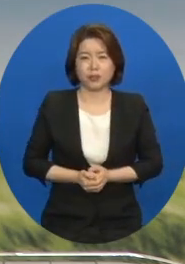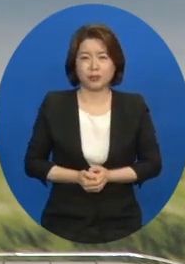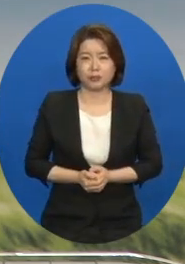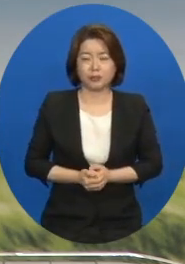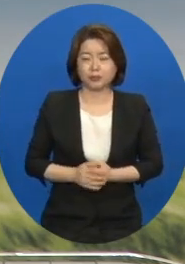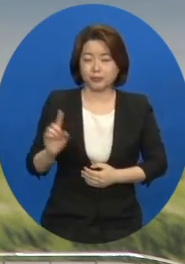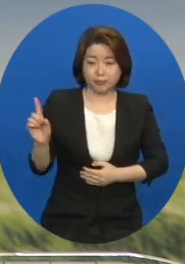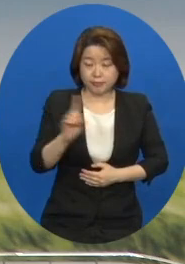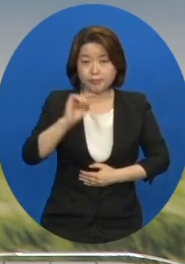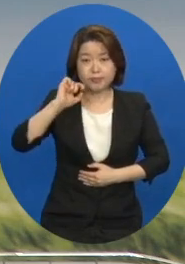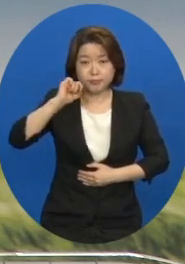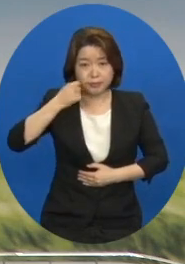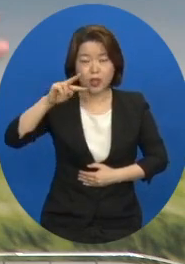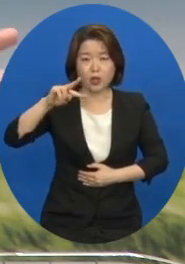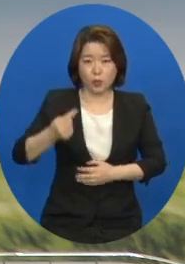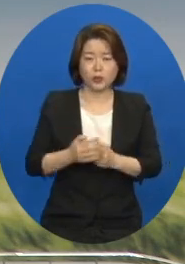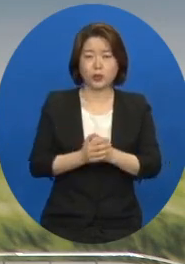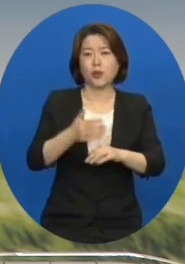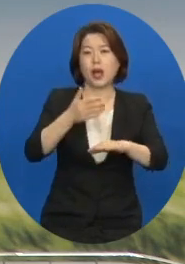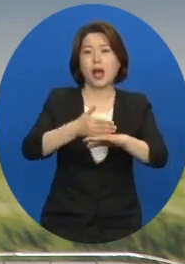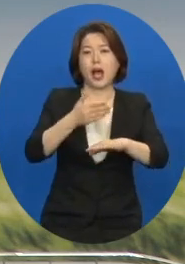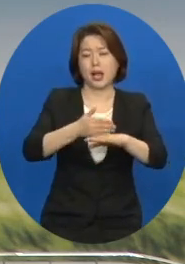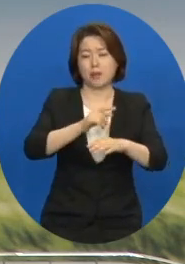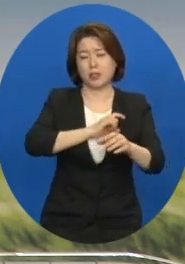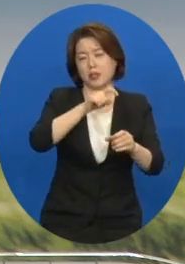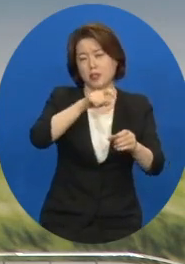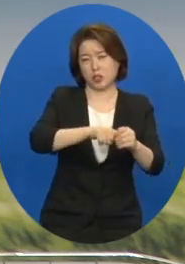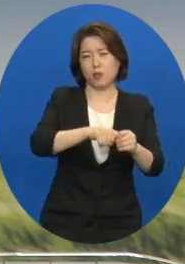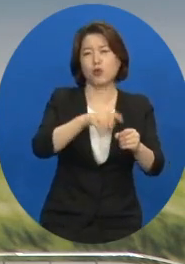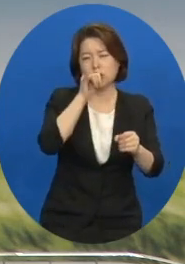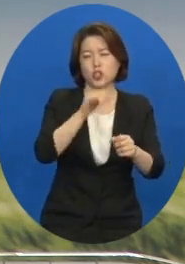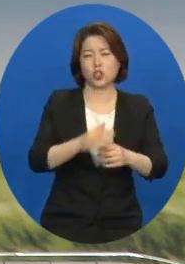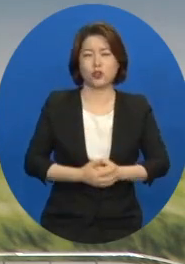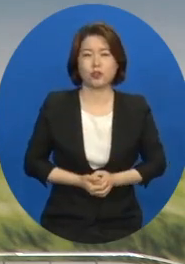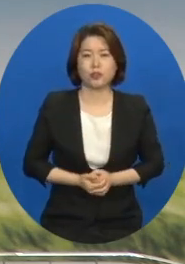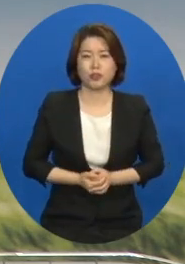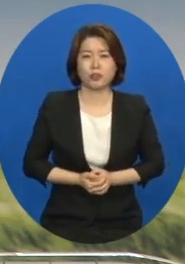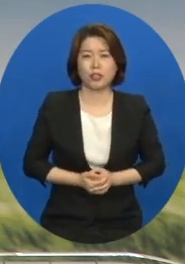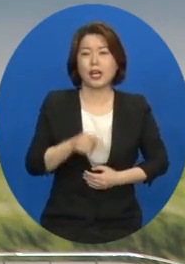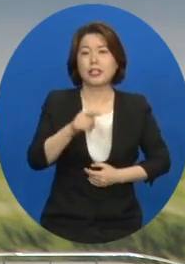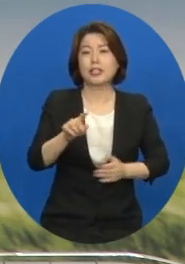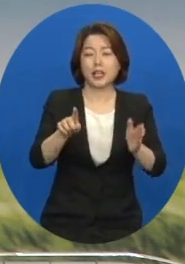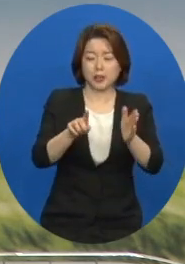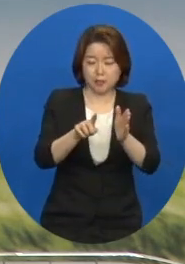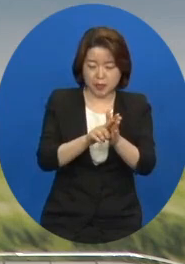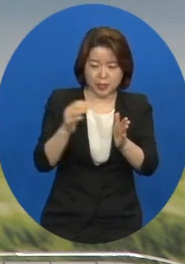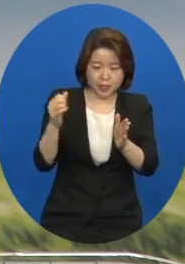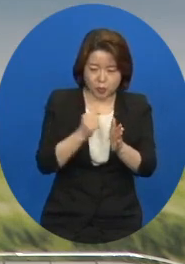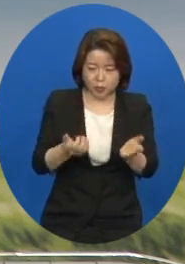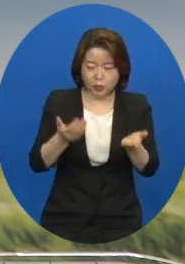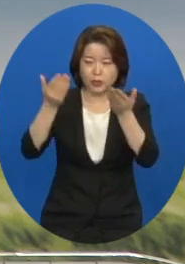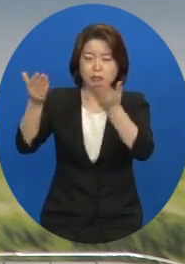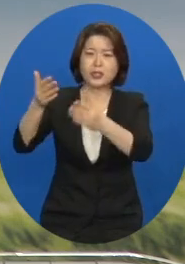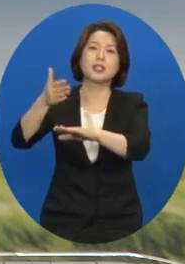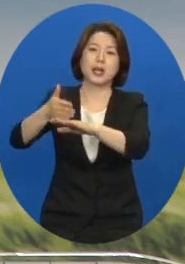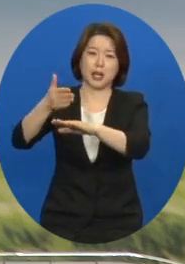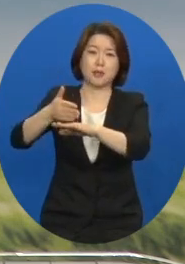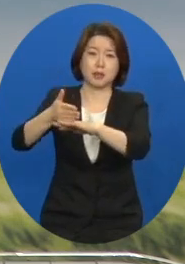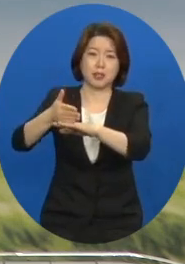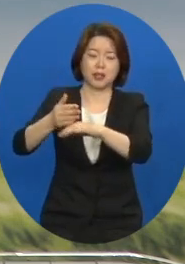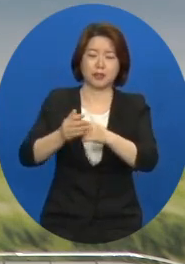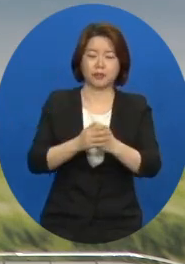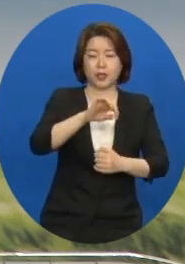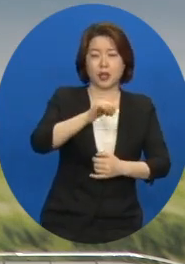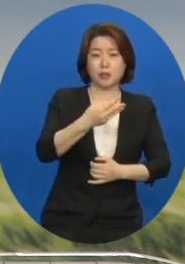아무리 어려워도 감사할 제목이 되는 거예요. 그게 믿음으로 드리는 감사예요. 프랭크